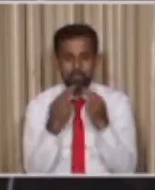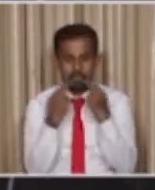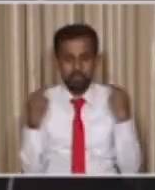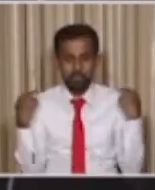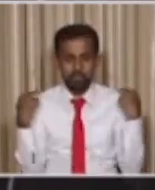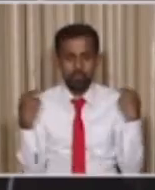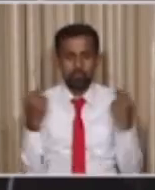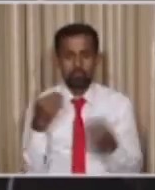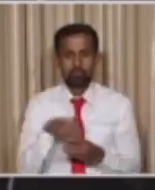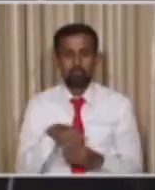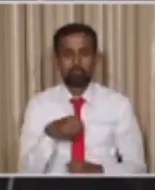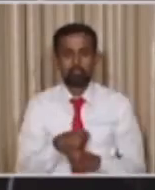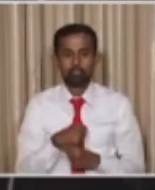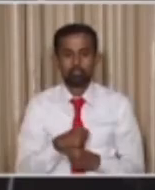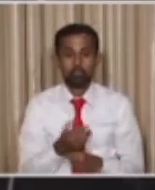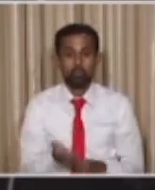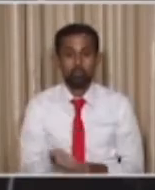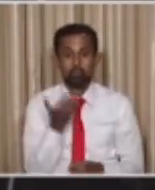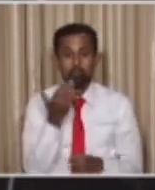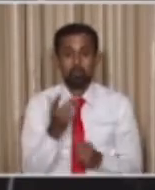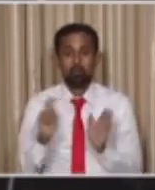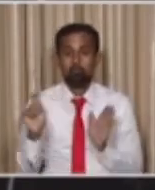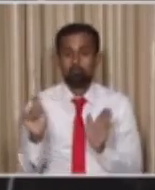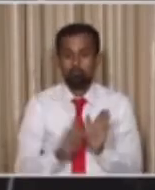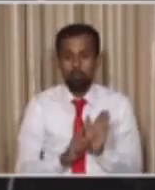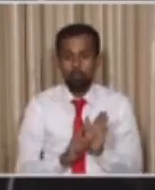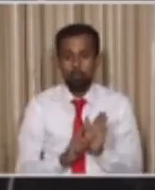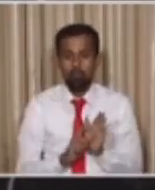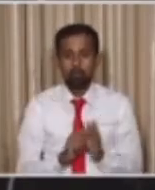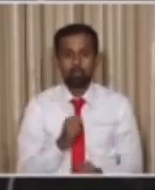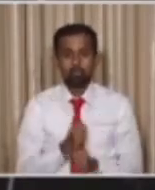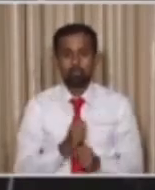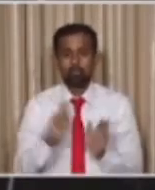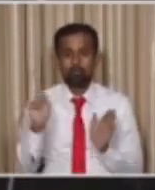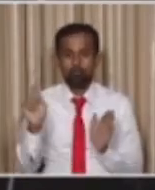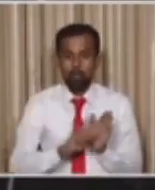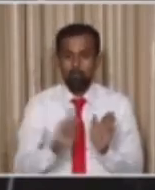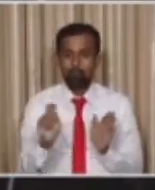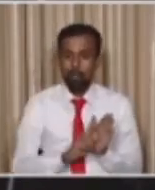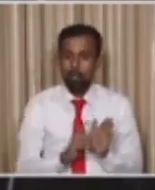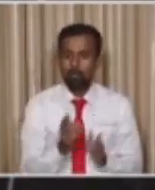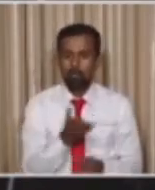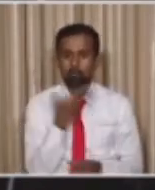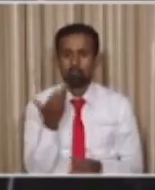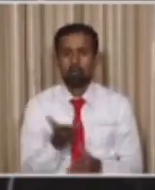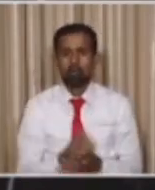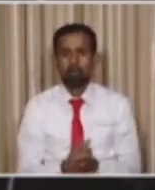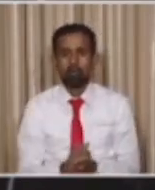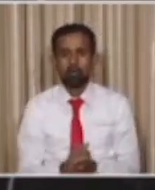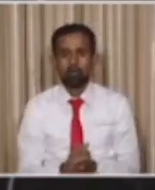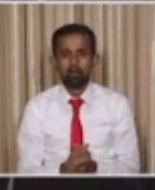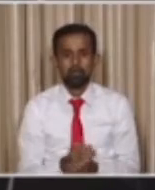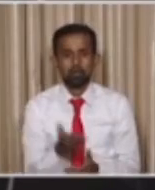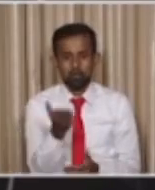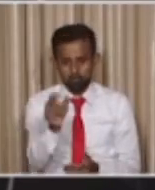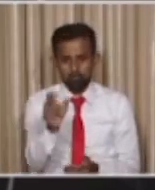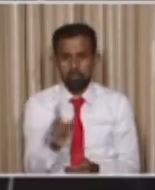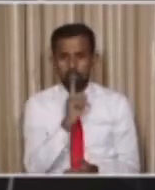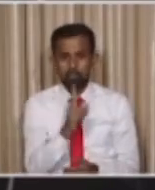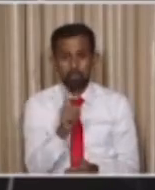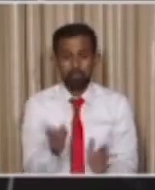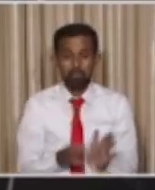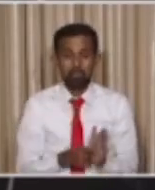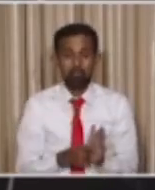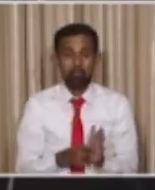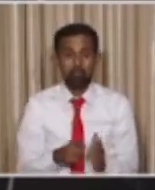හරහා රජයට මීට වැඩි විශාල ආදායමක් රාජ්‍ය ආදායමට එකව කරගන්න පුළුවන්. දැන් අපි ඔබතුමාට කිව්වා දවසකට